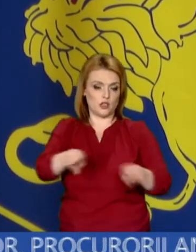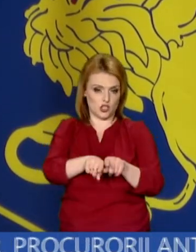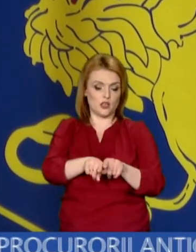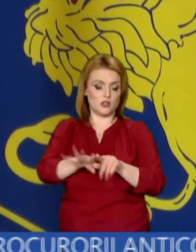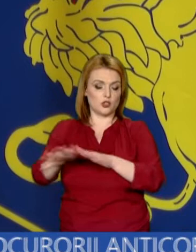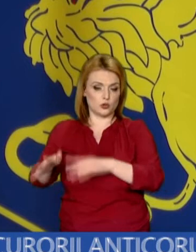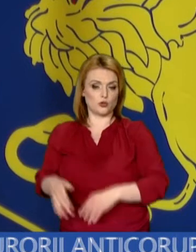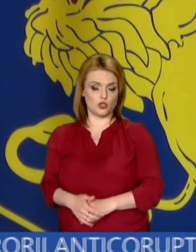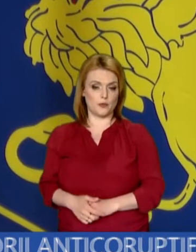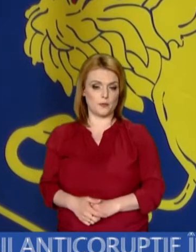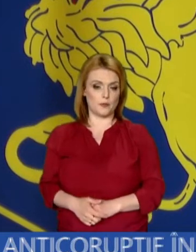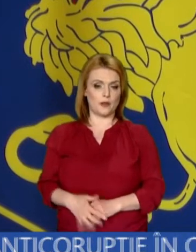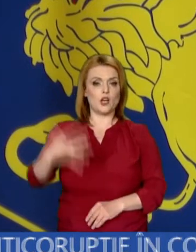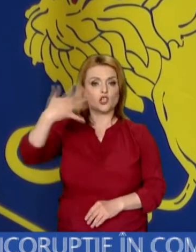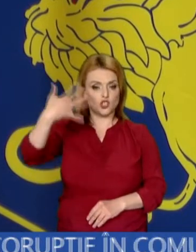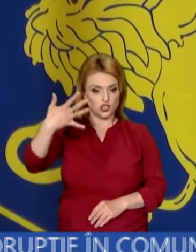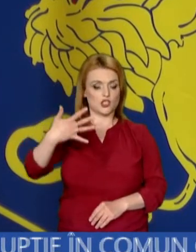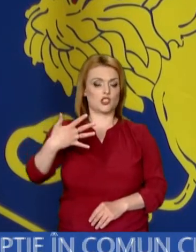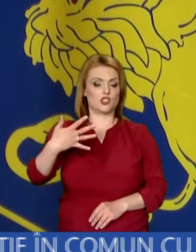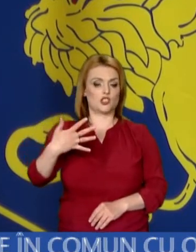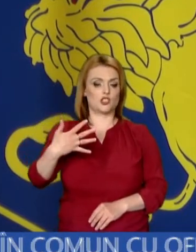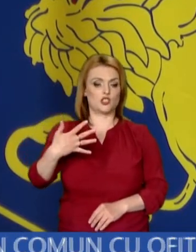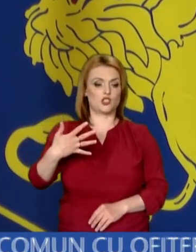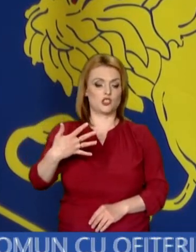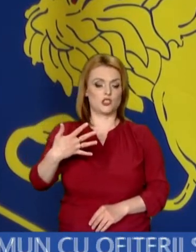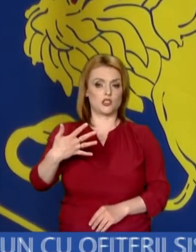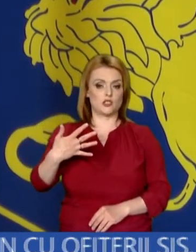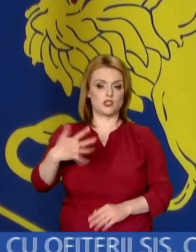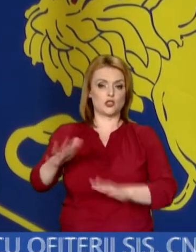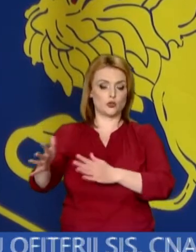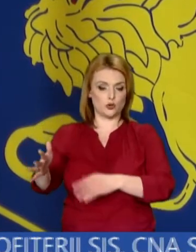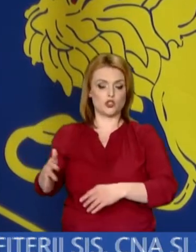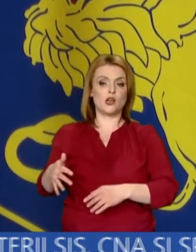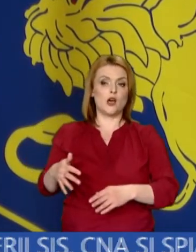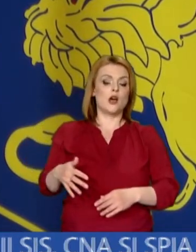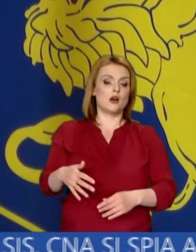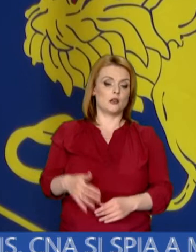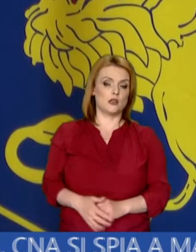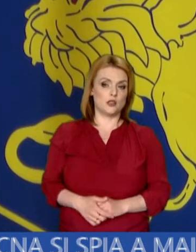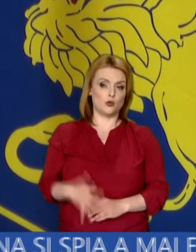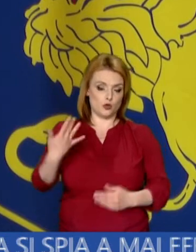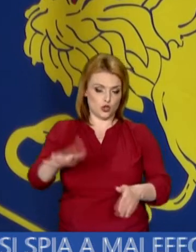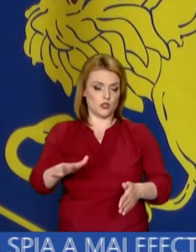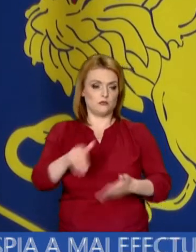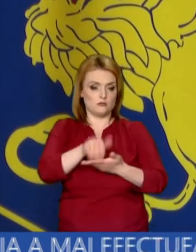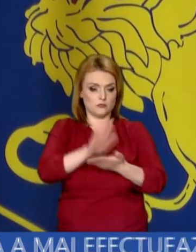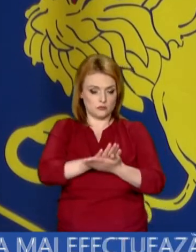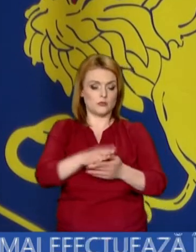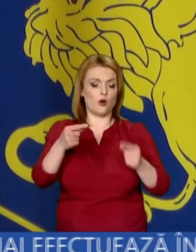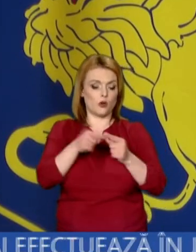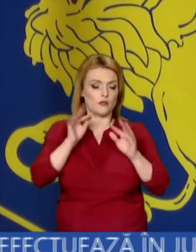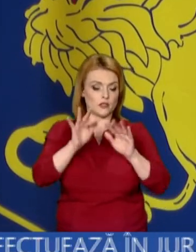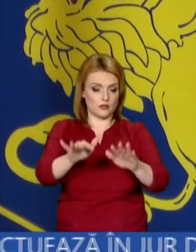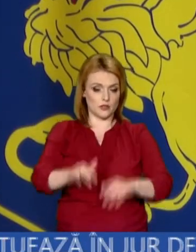În jur de 50 au fost până la publicarea în monitor oficial a amendamentelor care au avut loc la codul contravențional. După publicarea în monitor